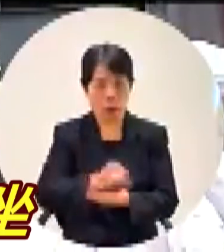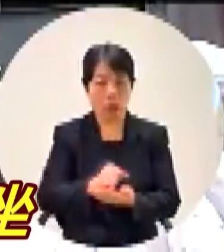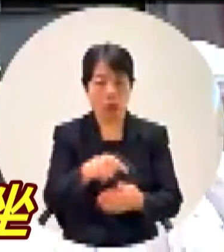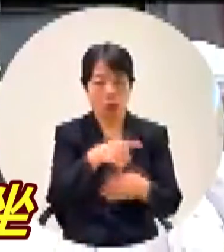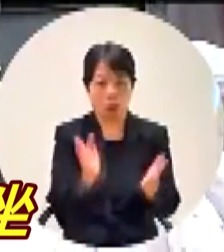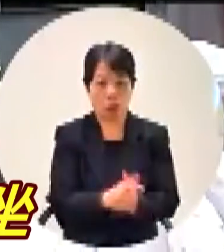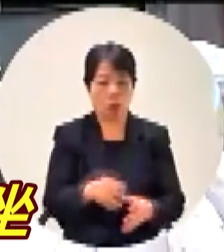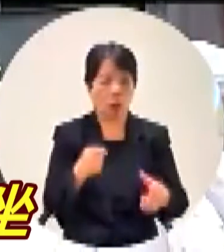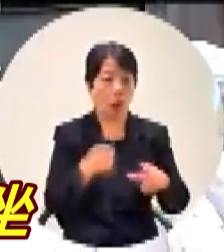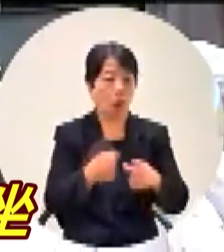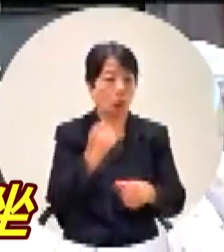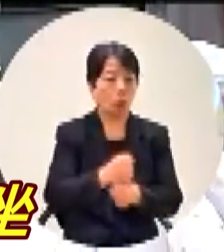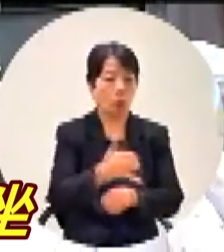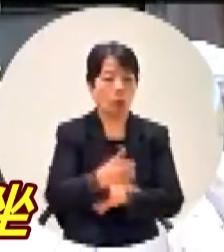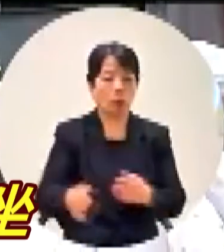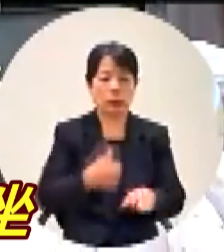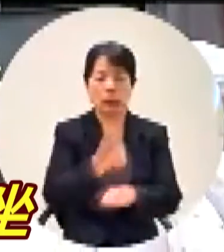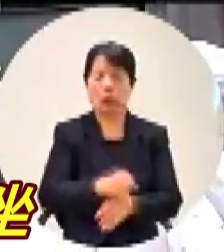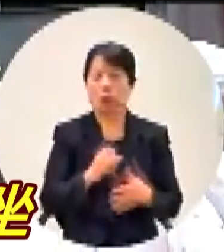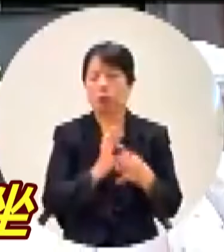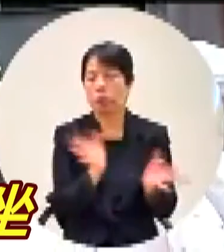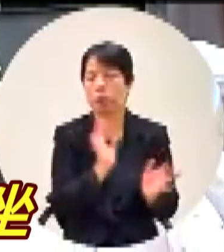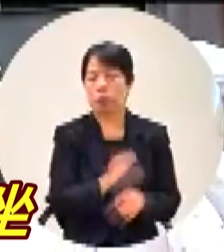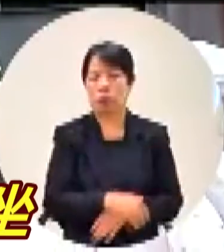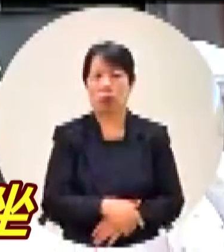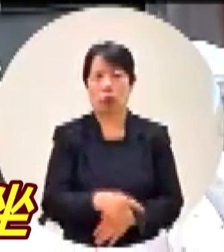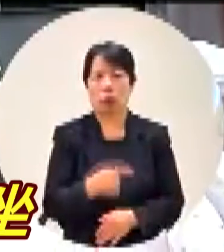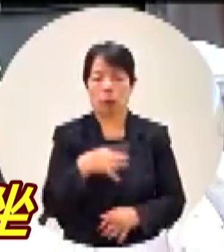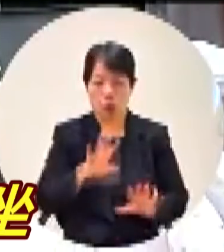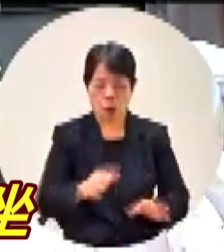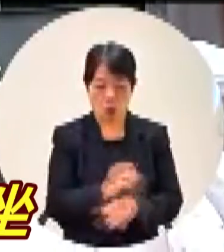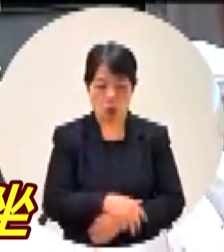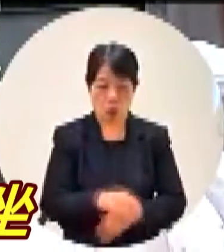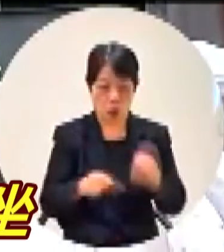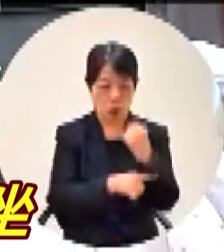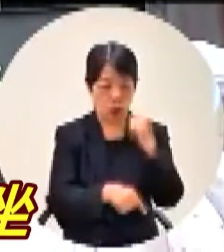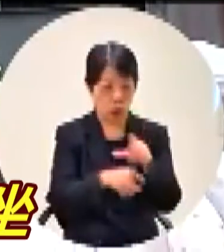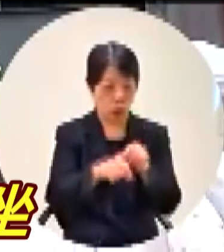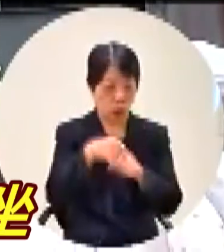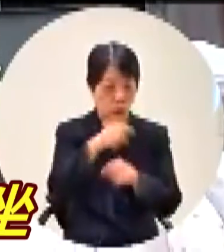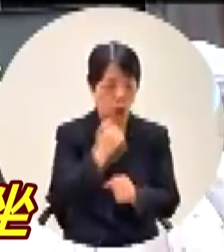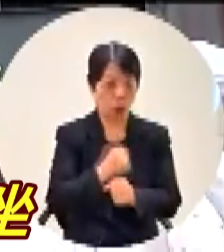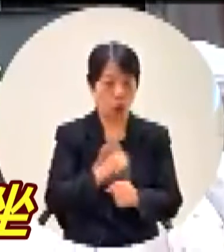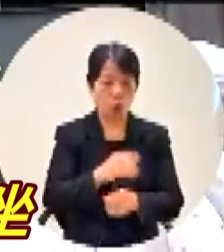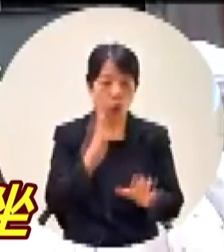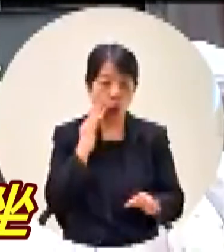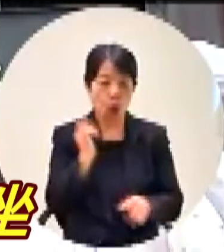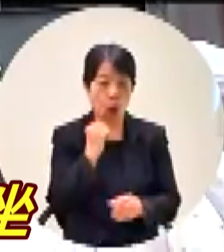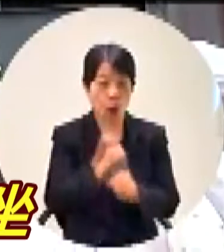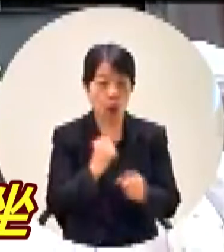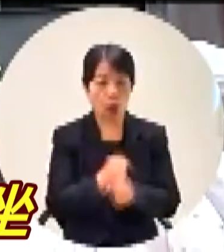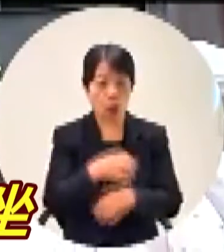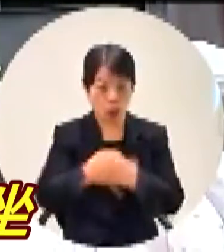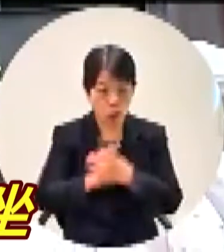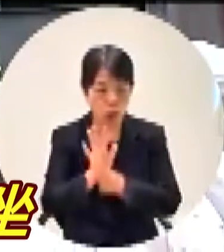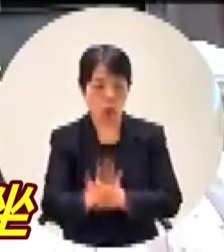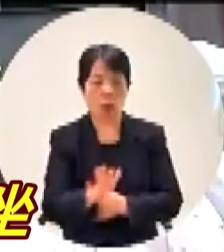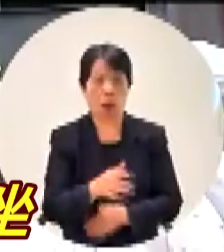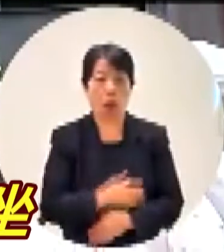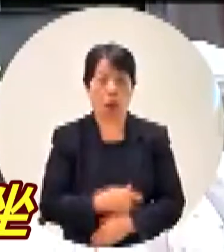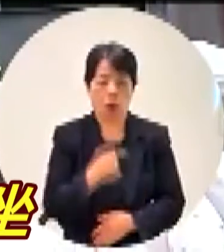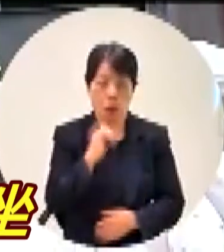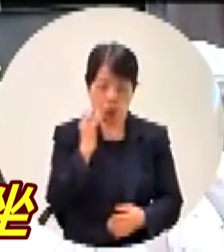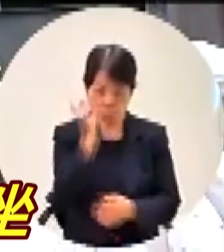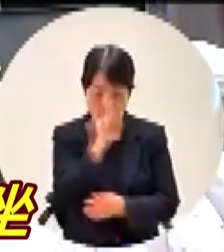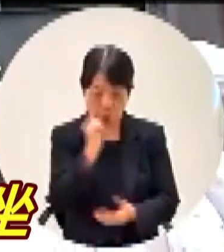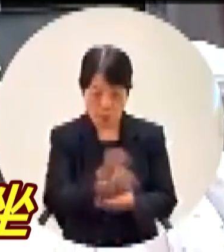员，因为我公务人员依法行政，当然我有一些没有做到的地方，我应该去检查，额外检查。但是你调查报告一直